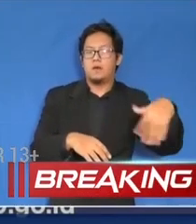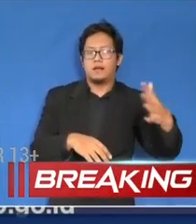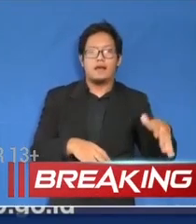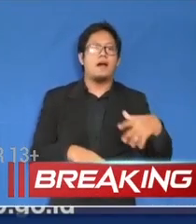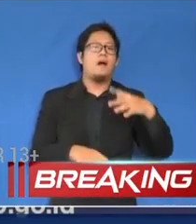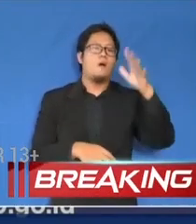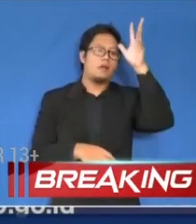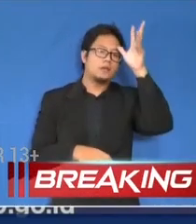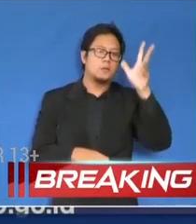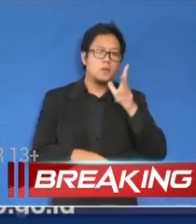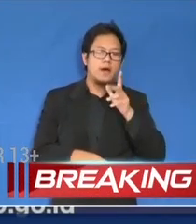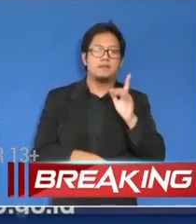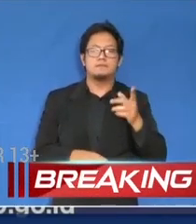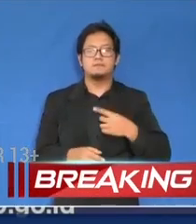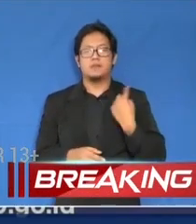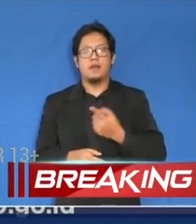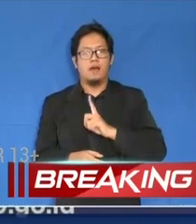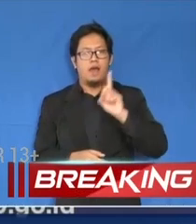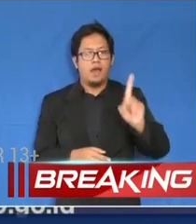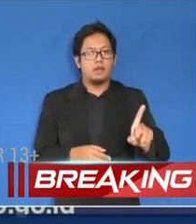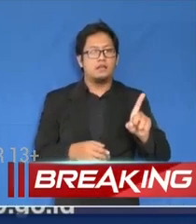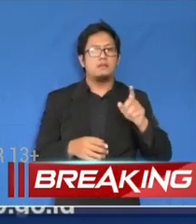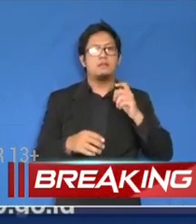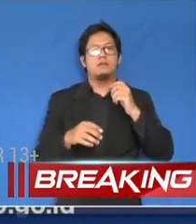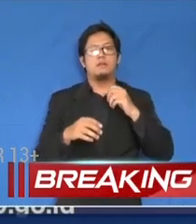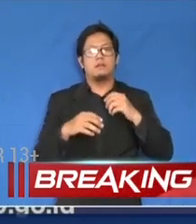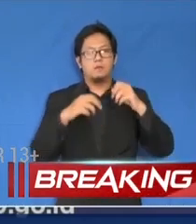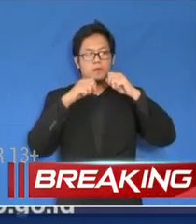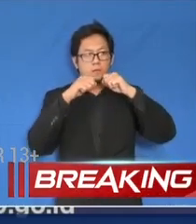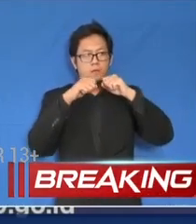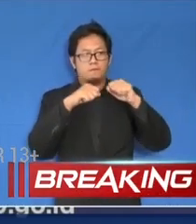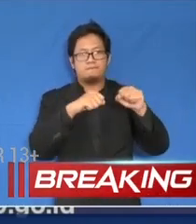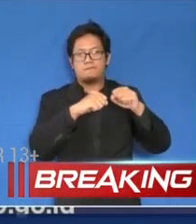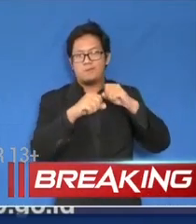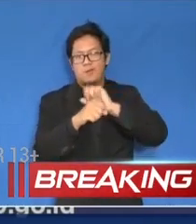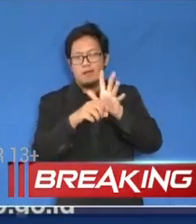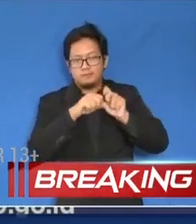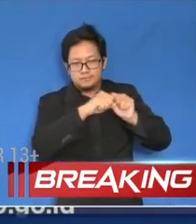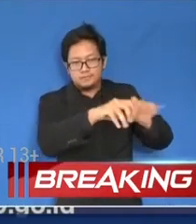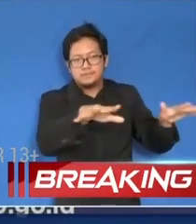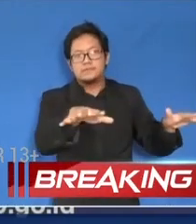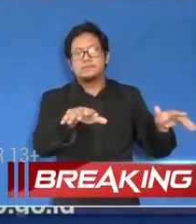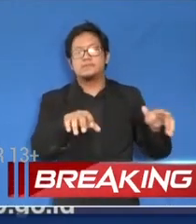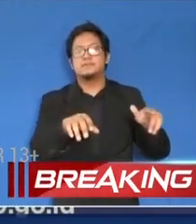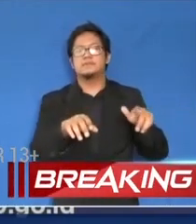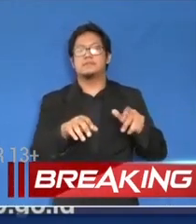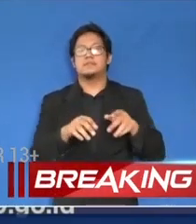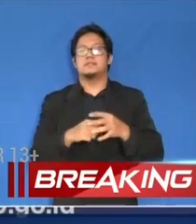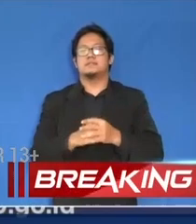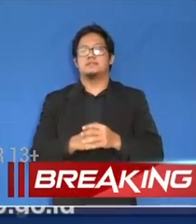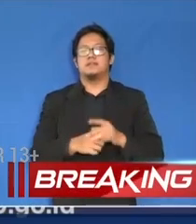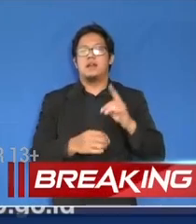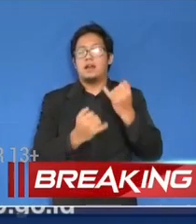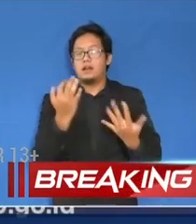kita karena kita datang. Kehadiran kita membuat muka orang sana cemberut. Tapi kita tidak pulang di sini sama